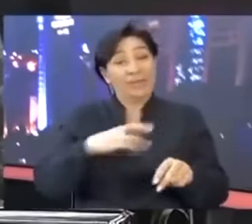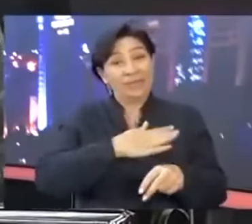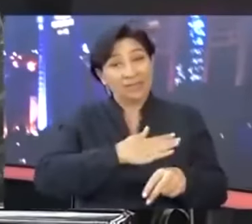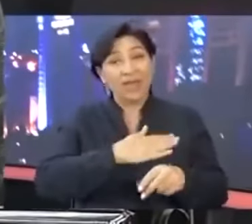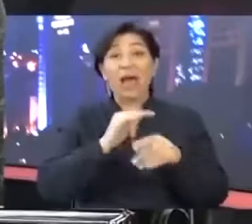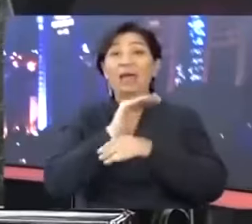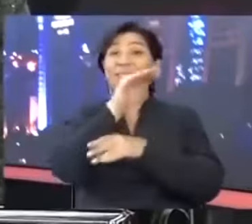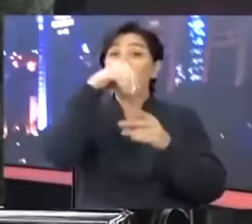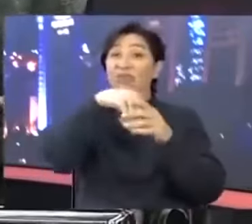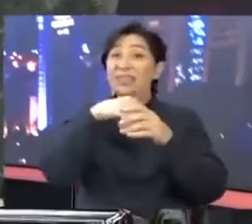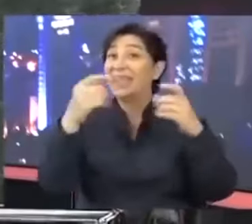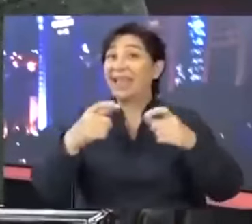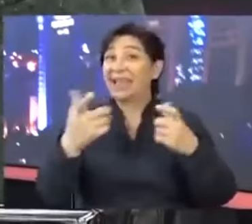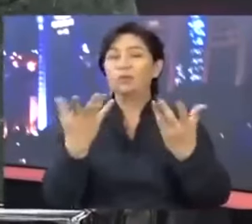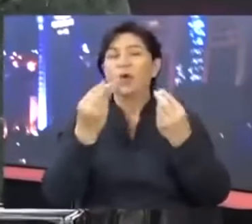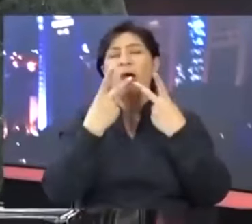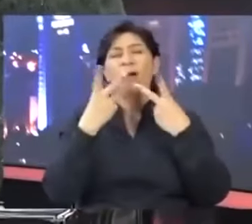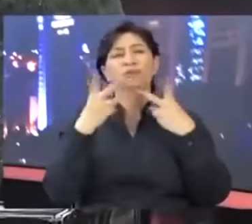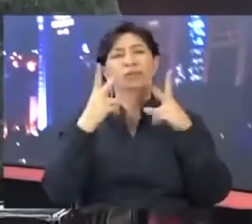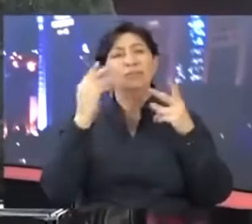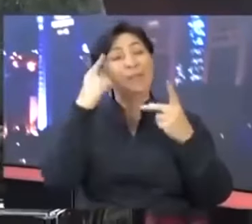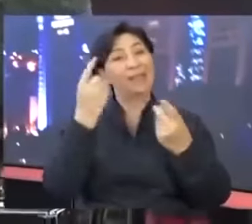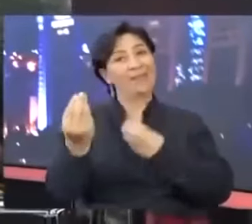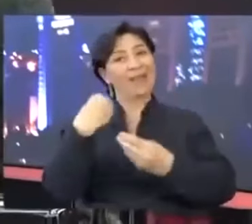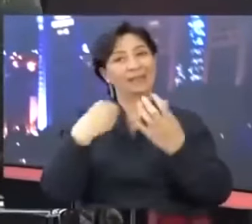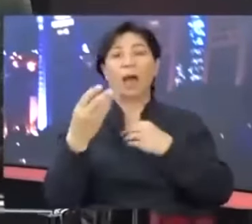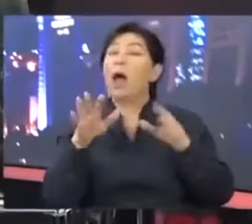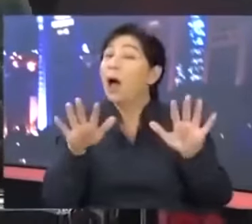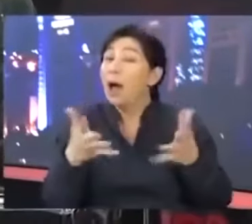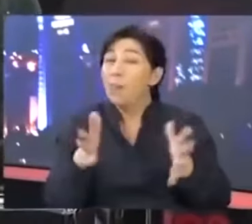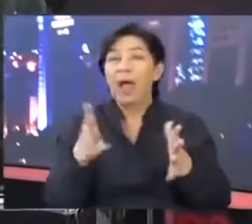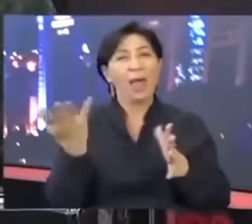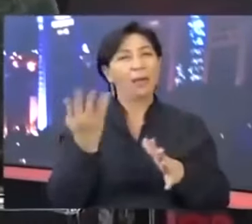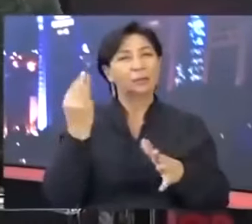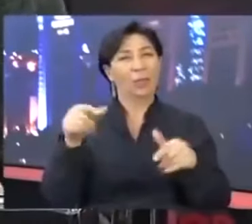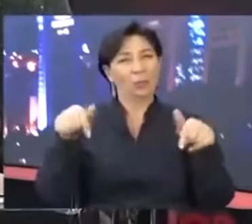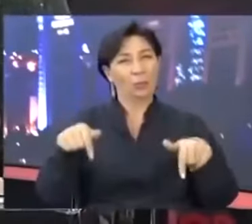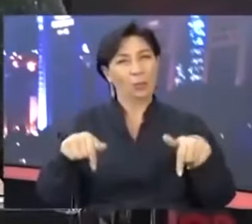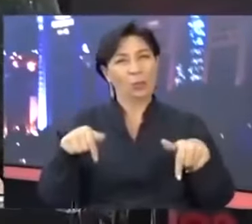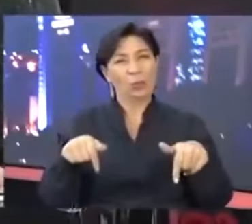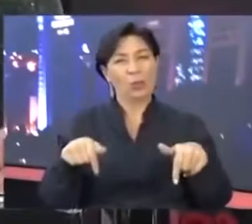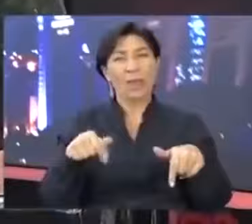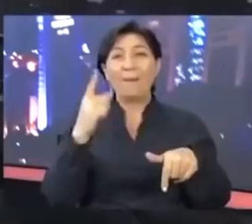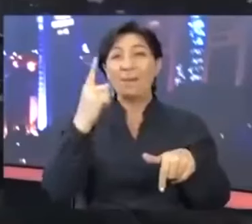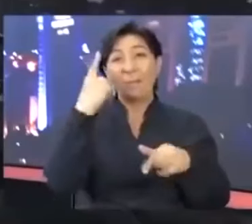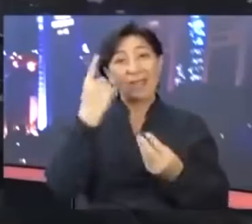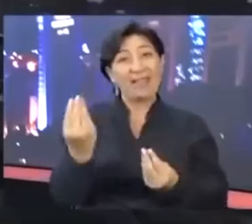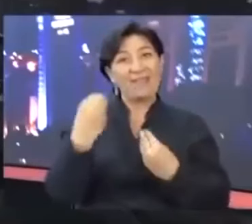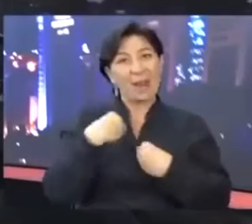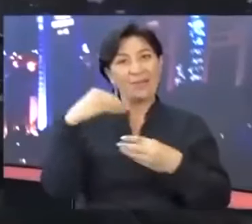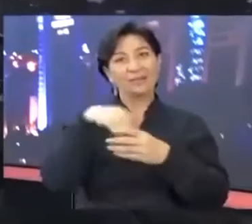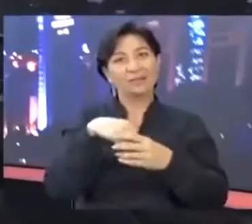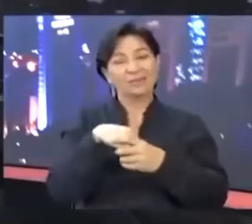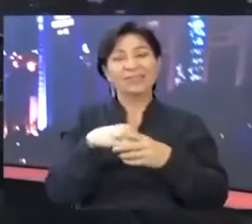hayatındaki yeri konusunda çok aydınlatıcı bilgiler verdi ama galiba en güzeli bugün eee bir bilgi vermek